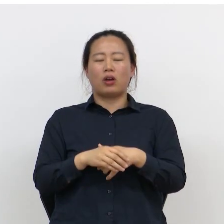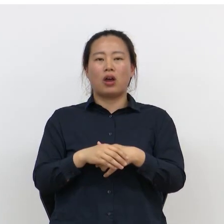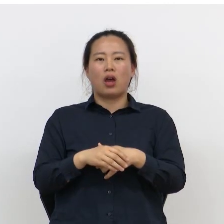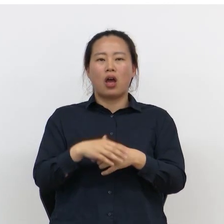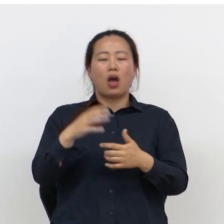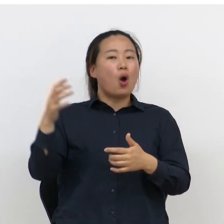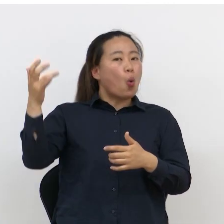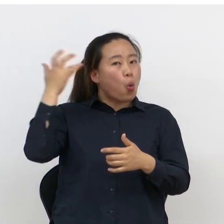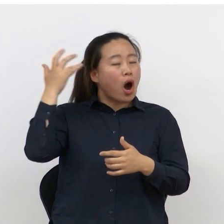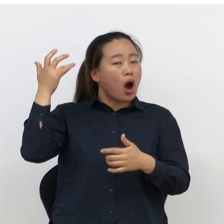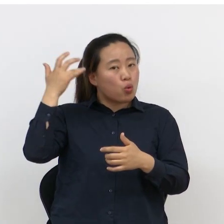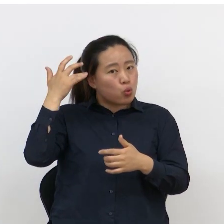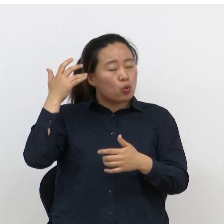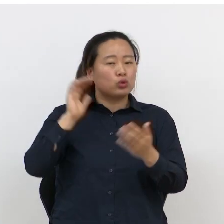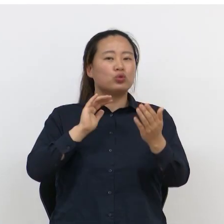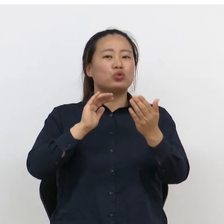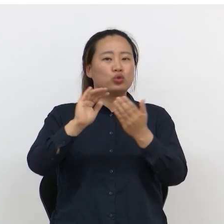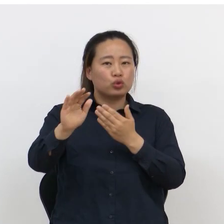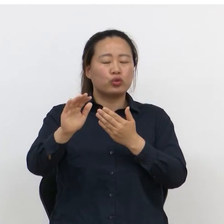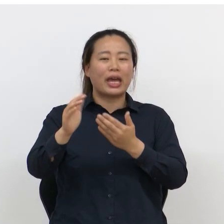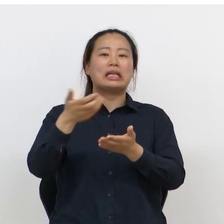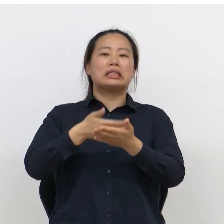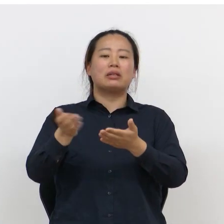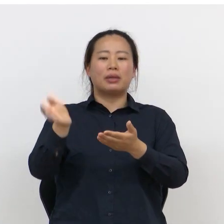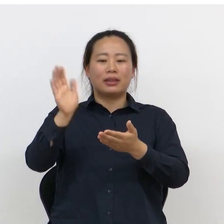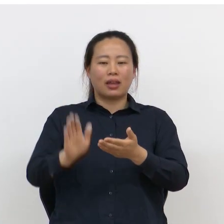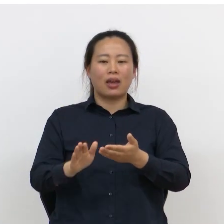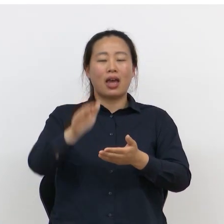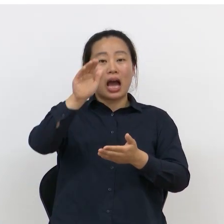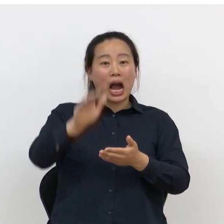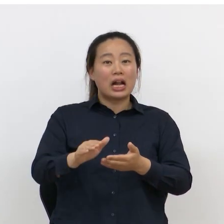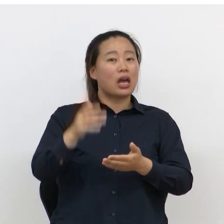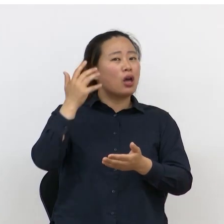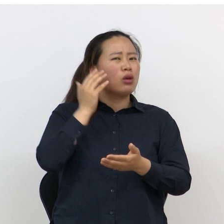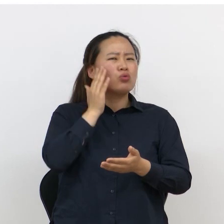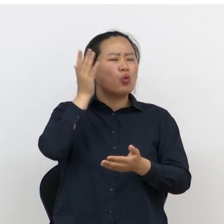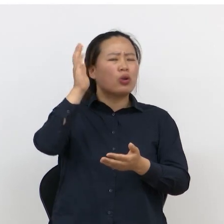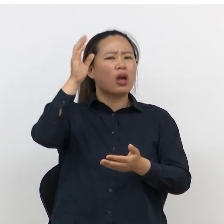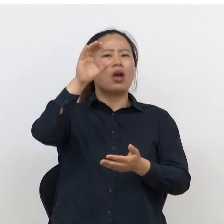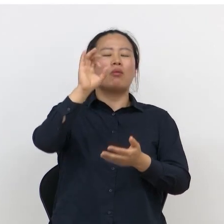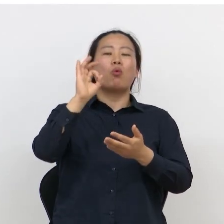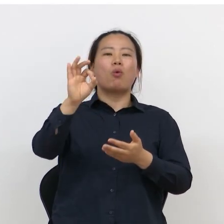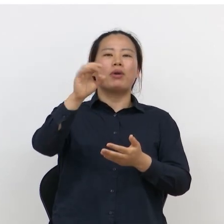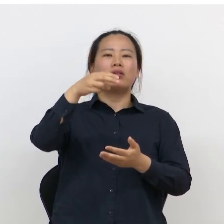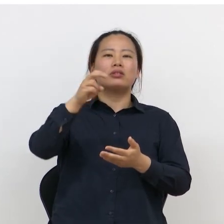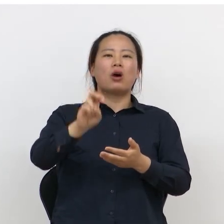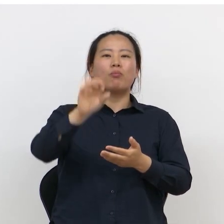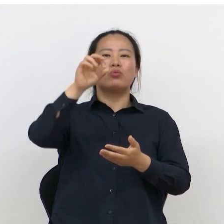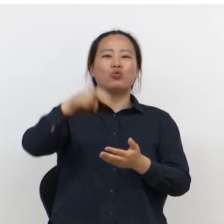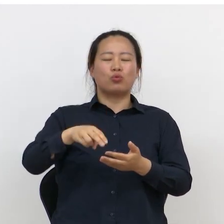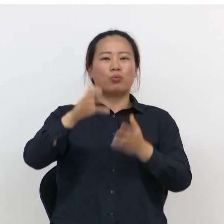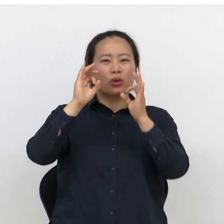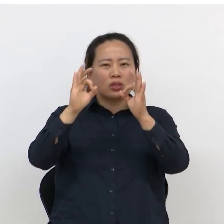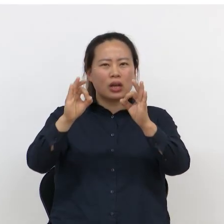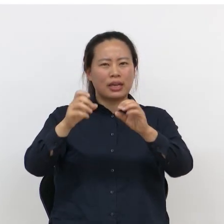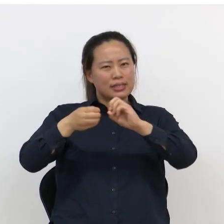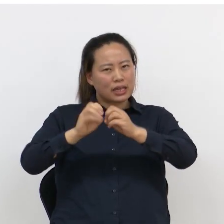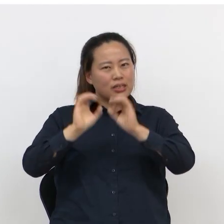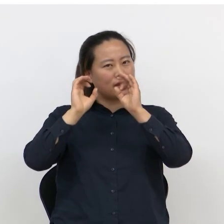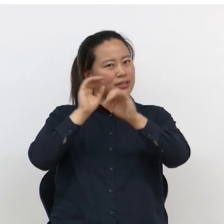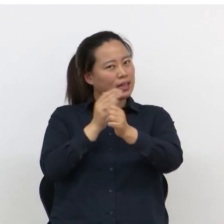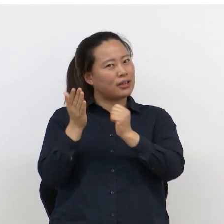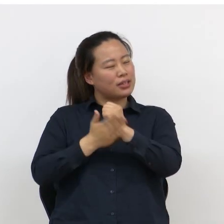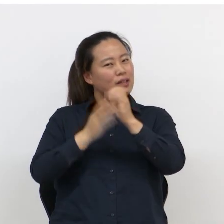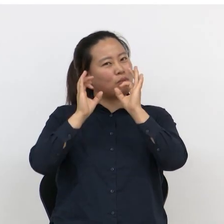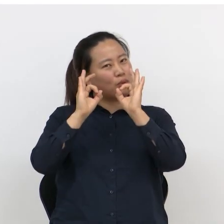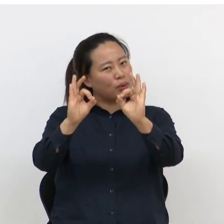인공호흡 수술 후에 자른 건 그림인데요. 이 아래쪽 이 초록색 부분이 섬유 조직이 모여 있는 부분입니다. 조금 더 자세한 사진을 보면